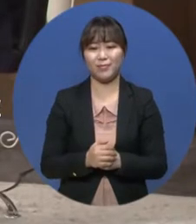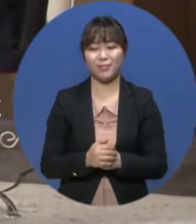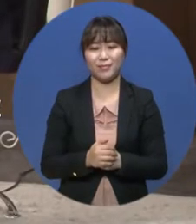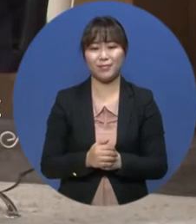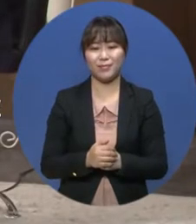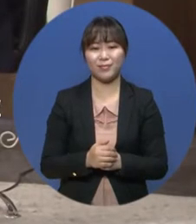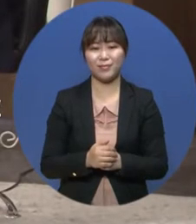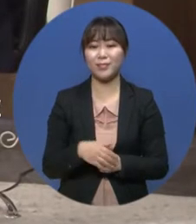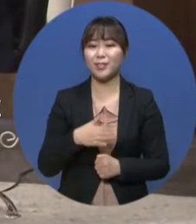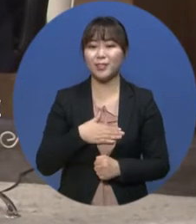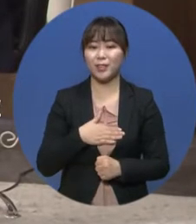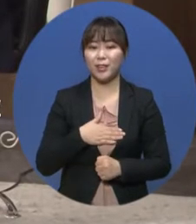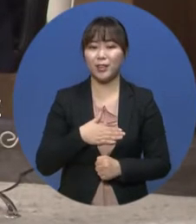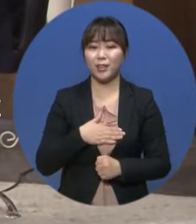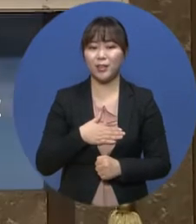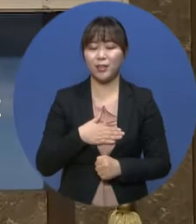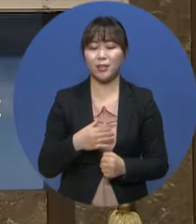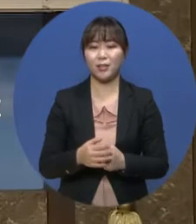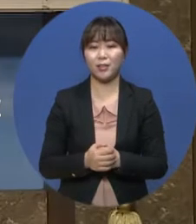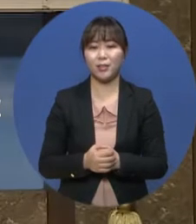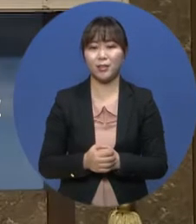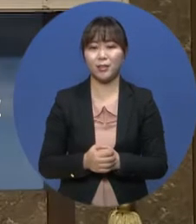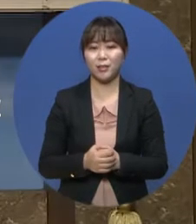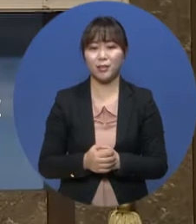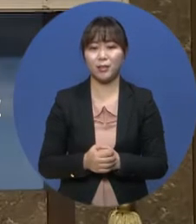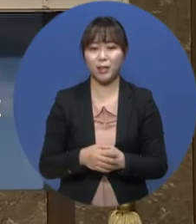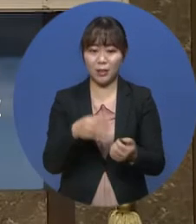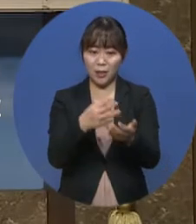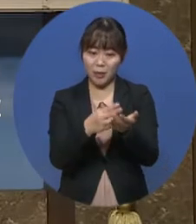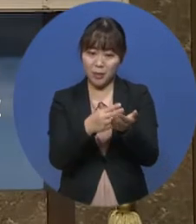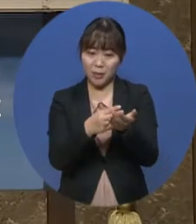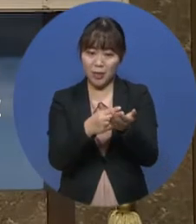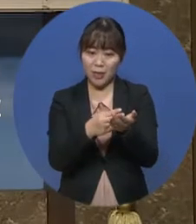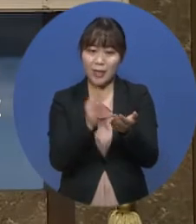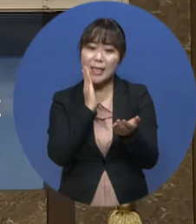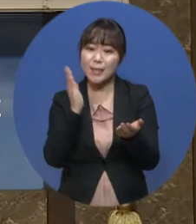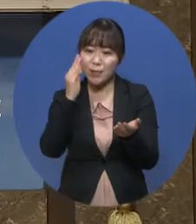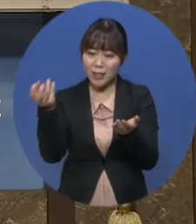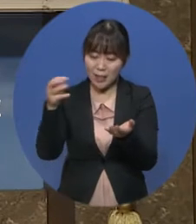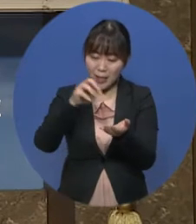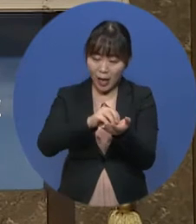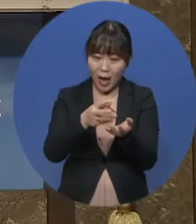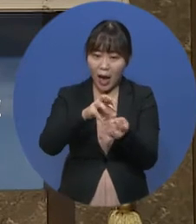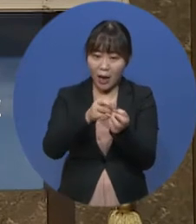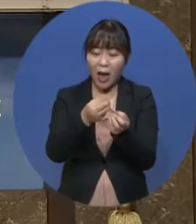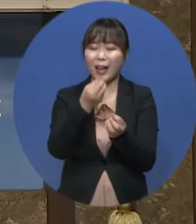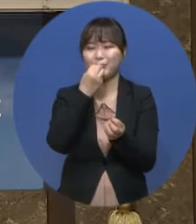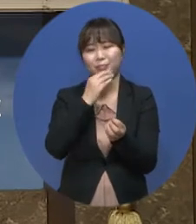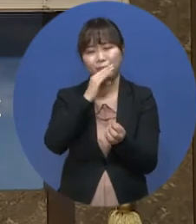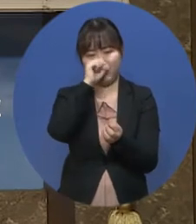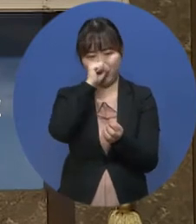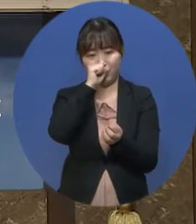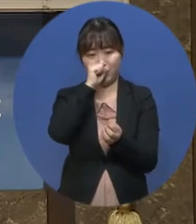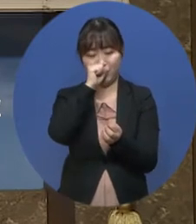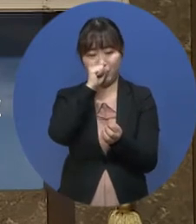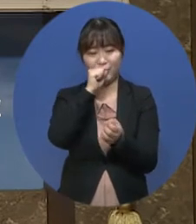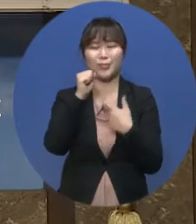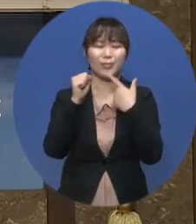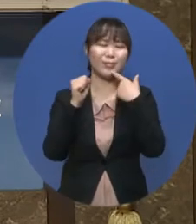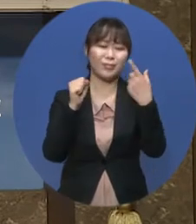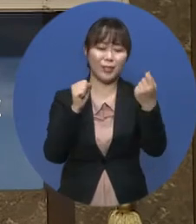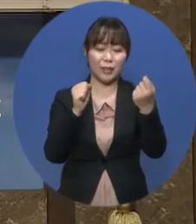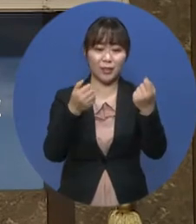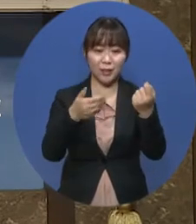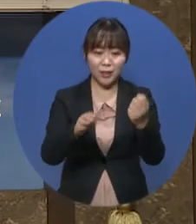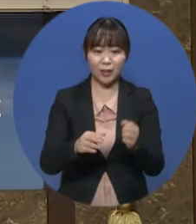제가 이 그 삼겹살에 다가 김치 싸 먹는 걸 아주 좋아해요 4 어 저도 너무 작은데 하